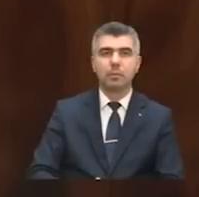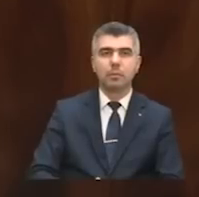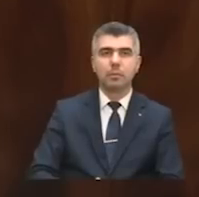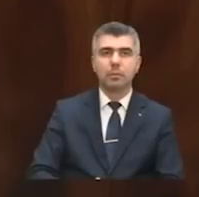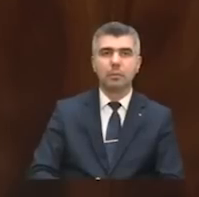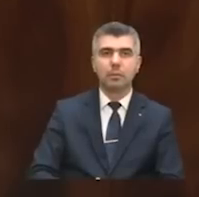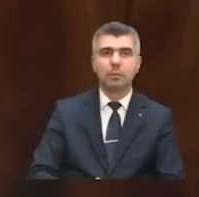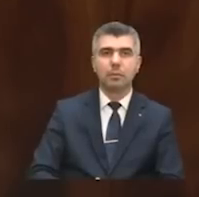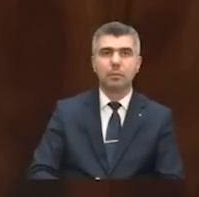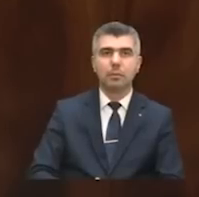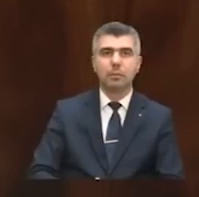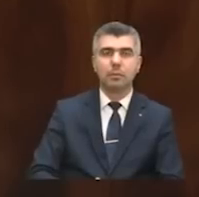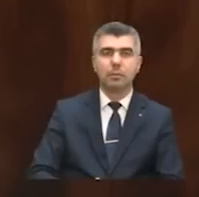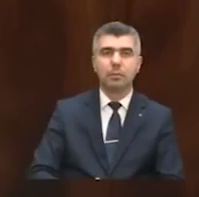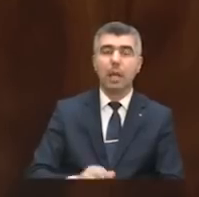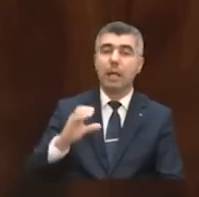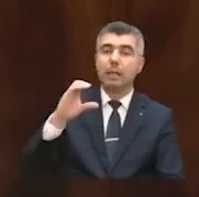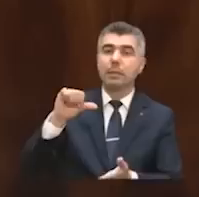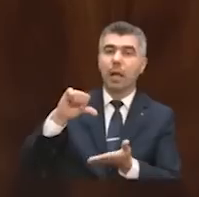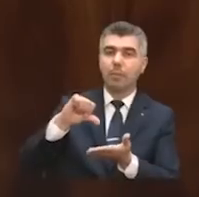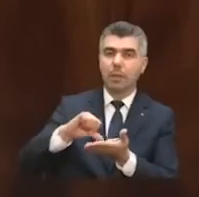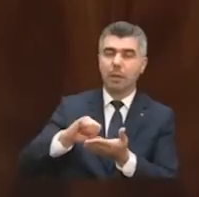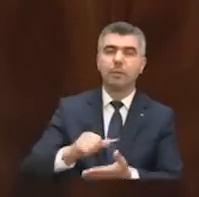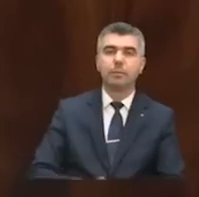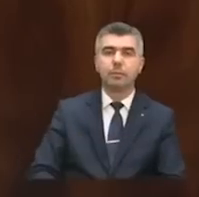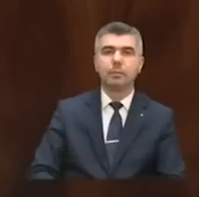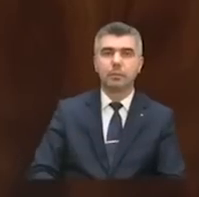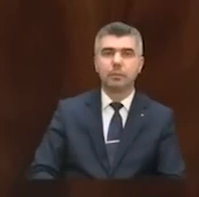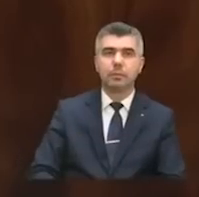الى خديتي الدار البيضاء